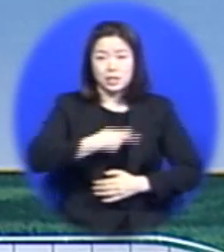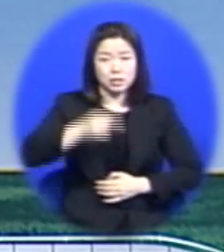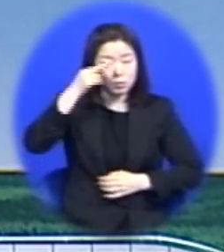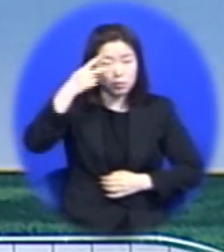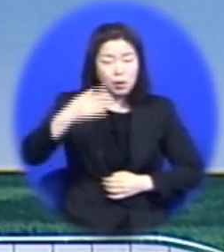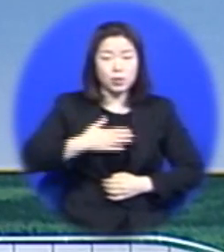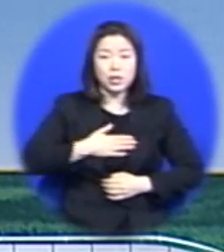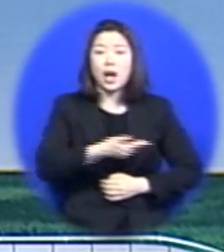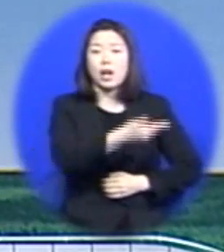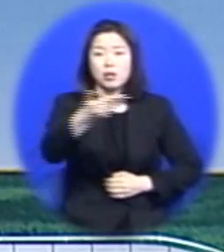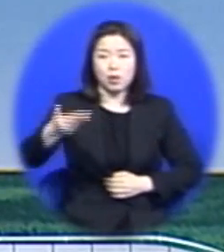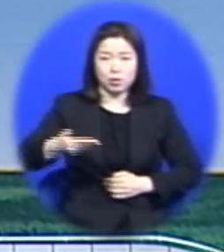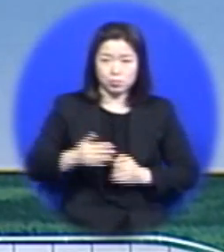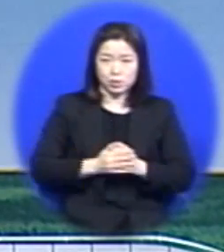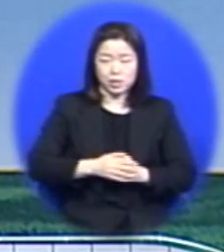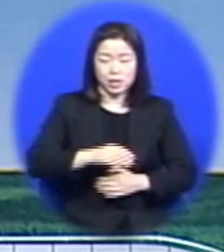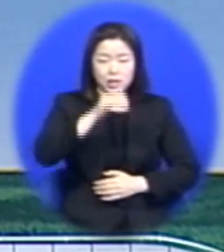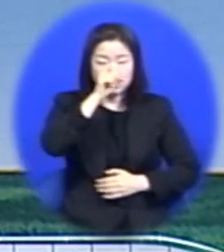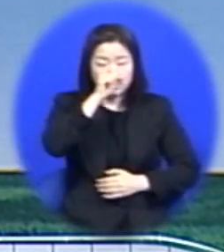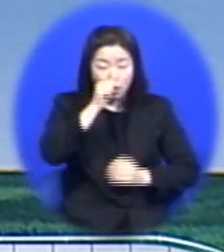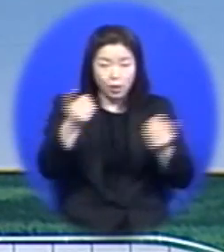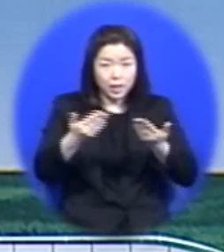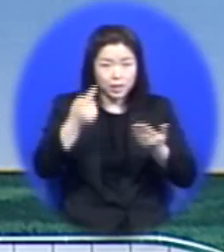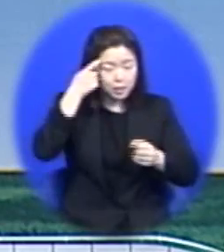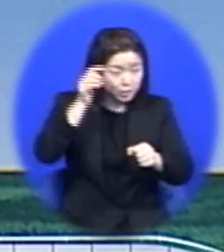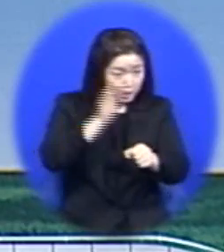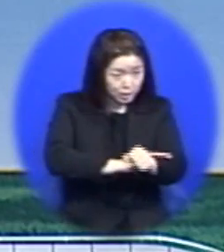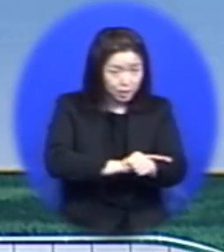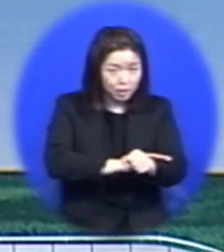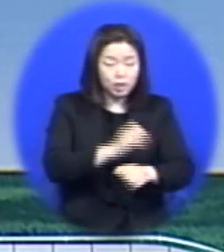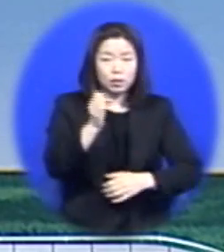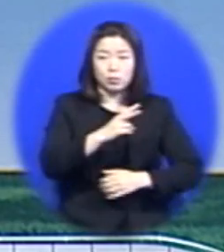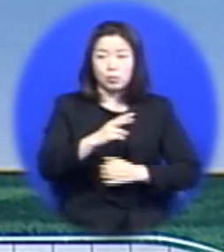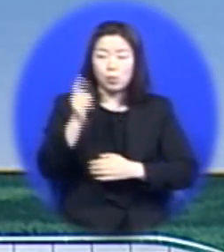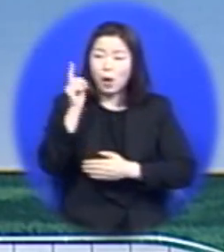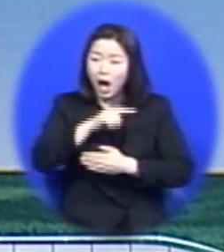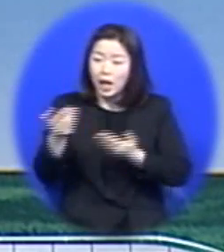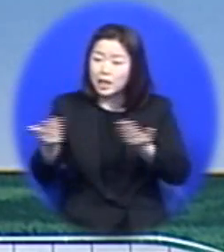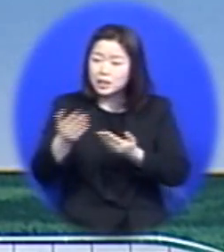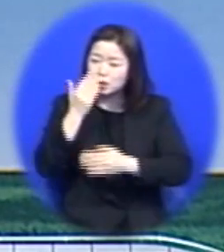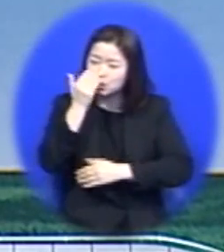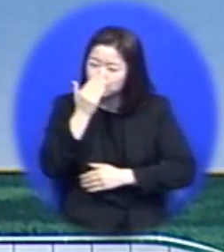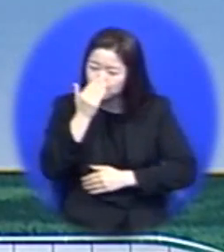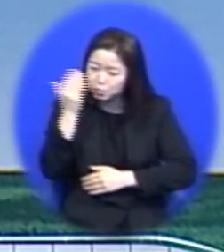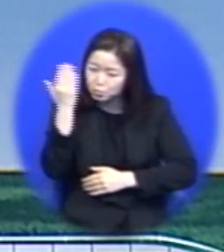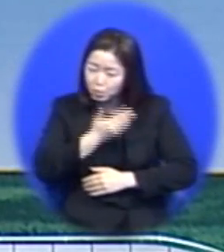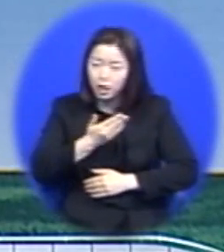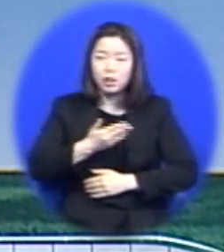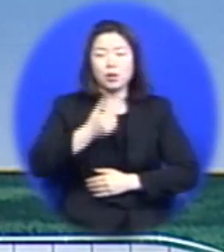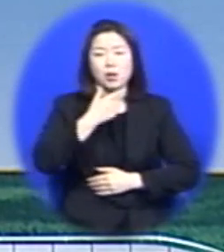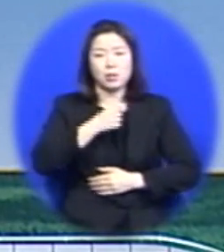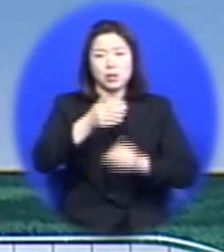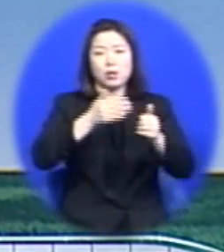나는 여러분이 선한 일에는 슬기롭고 악한 일에는 순진하기를 바랍니다. 그렇게 권한